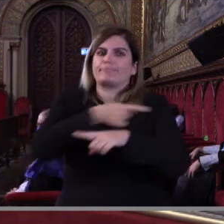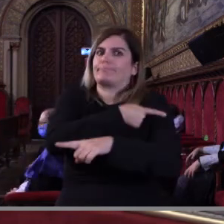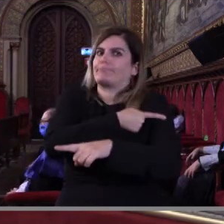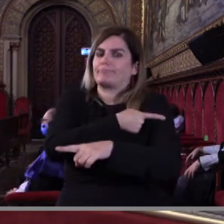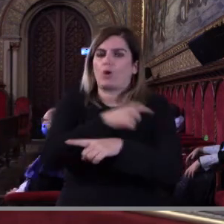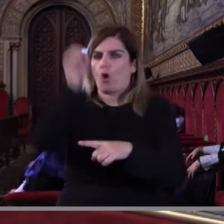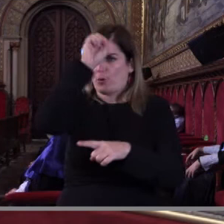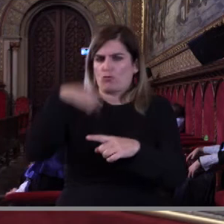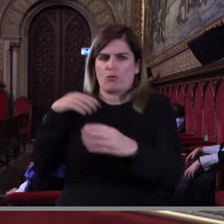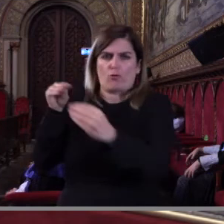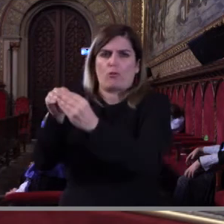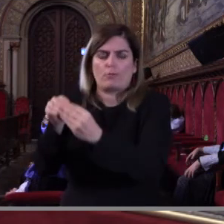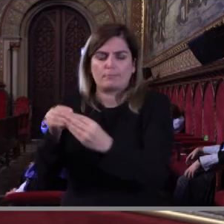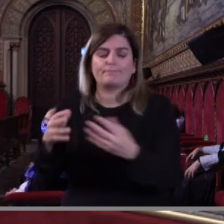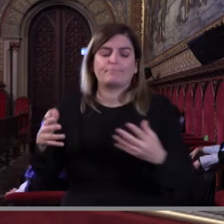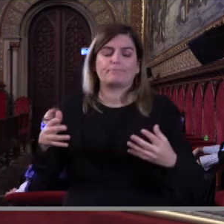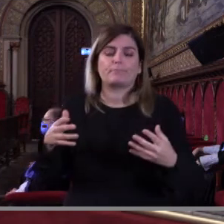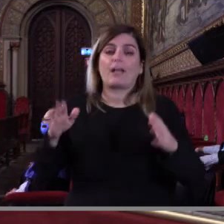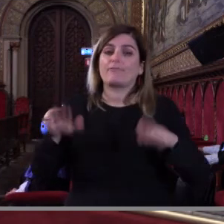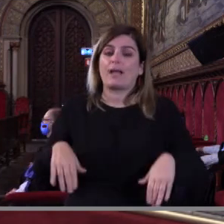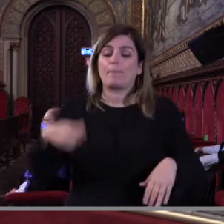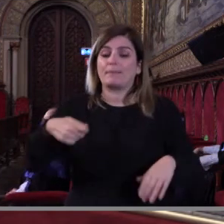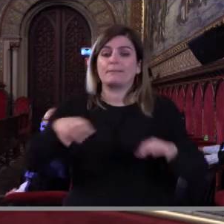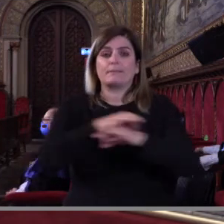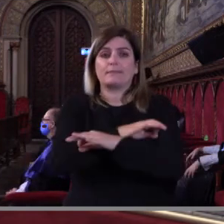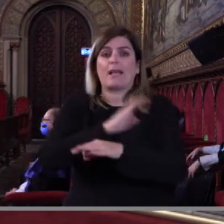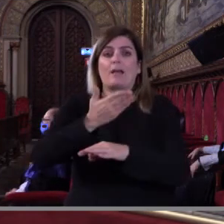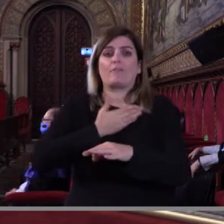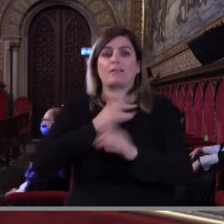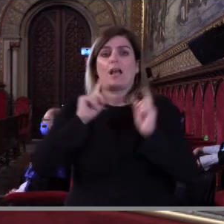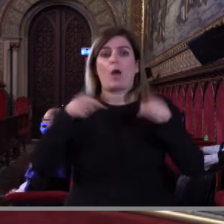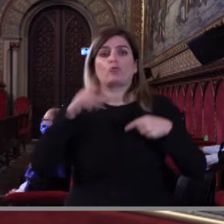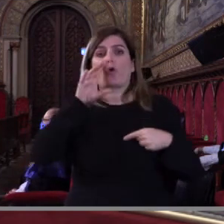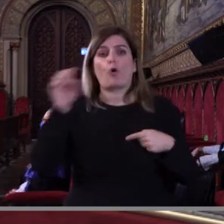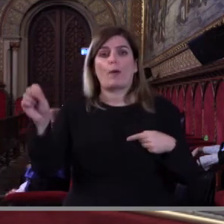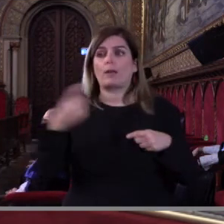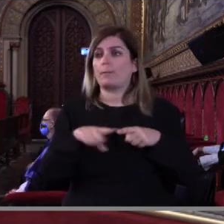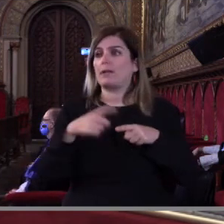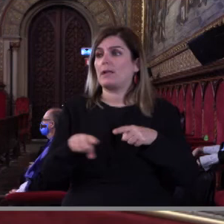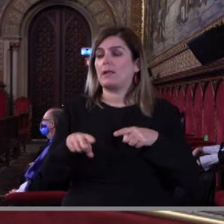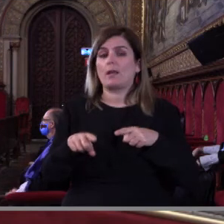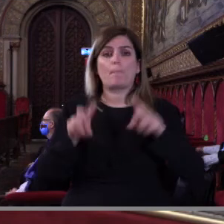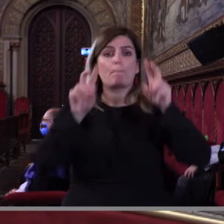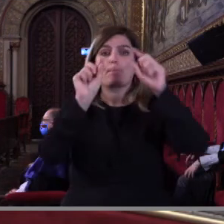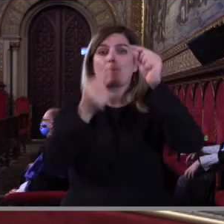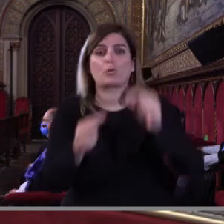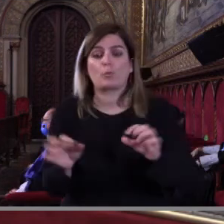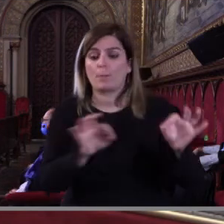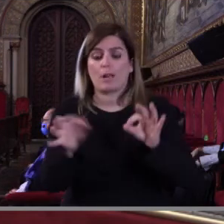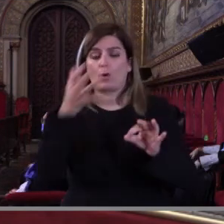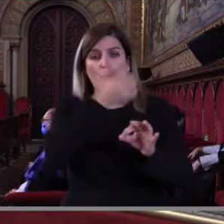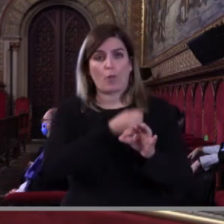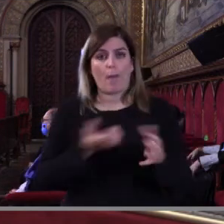opinió que jo comparteixo, i que això té impacte sobre l'autogovern. No podem preparar un nou pressupost, no